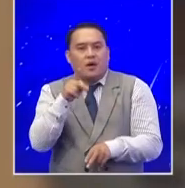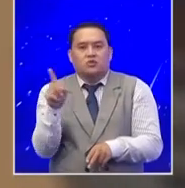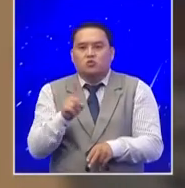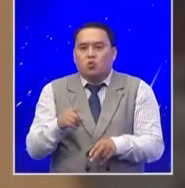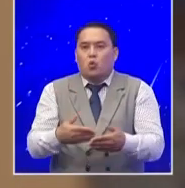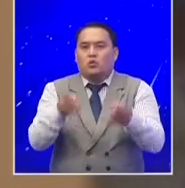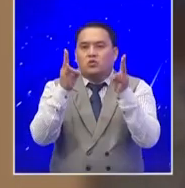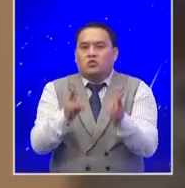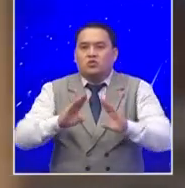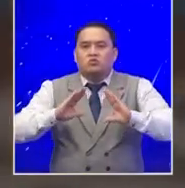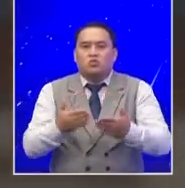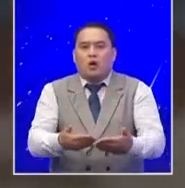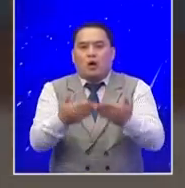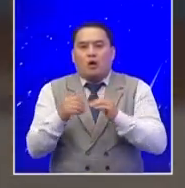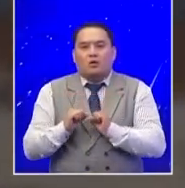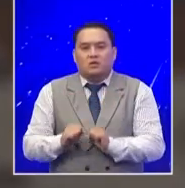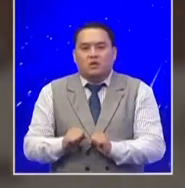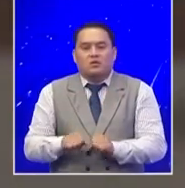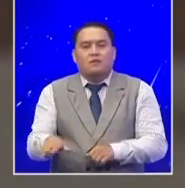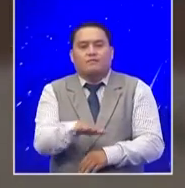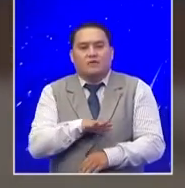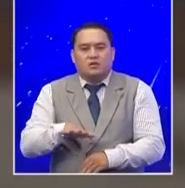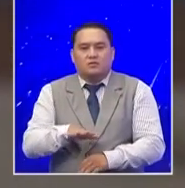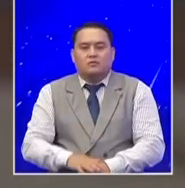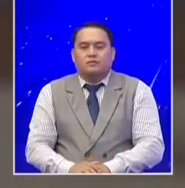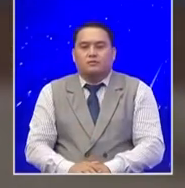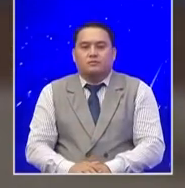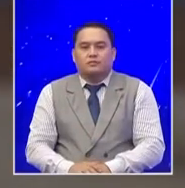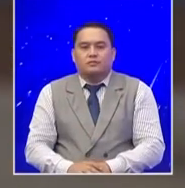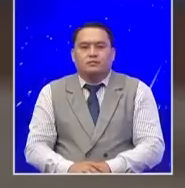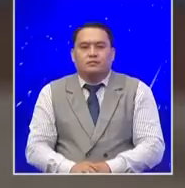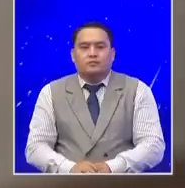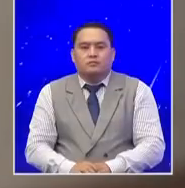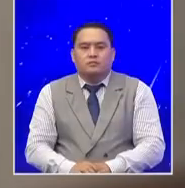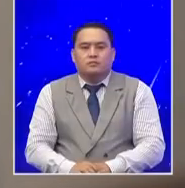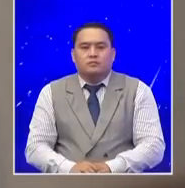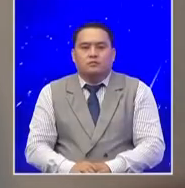во избежание трагедии вести контроль за местонахождением своих несовершеннолетних детей.